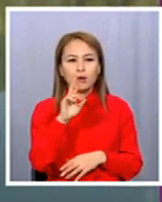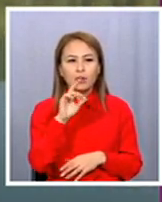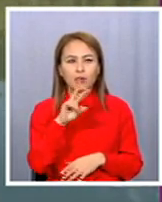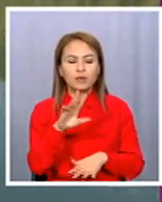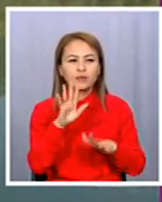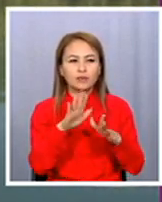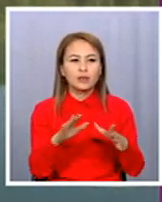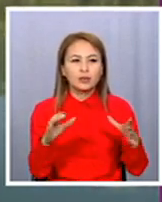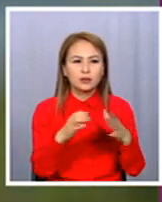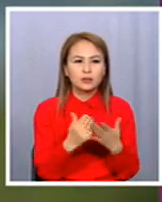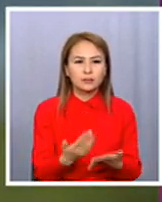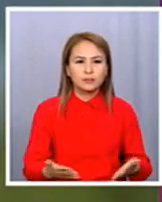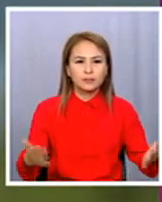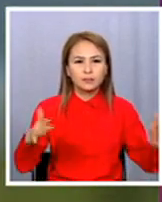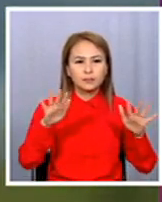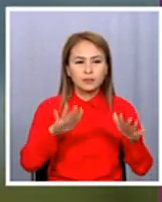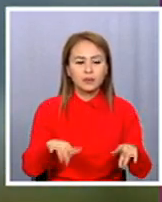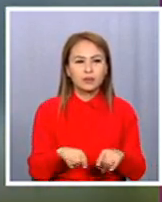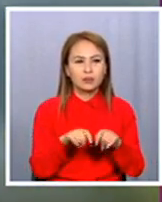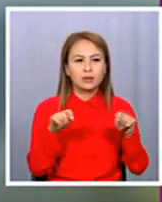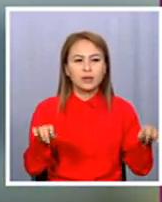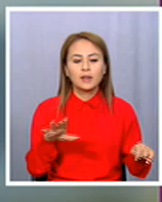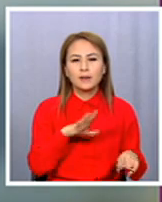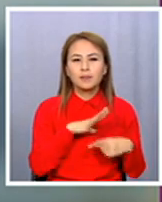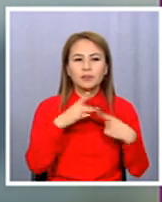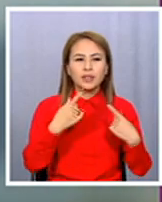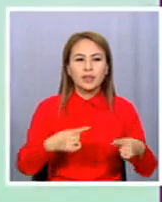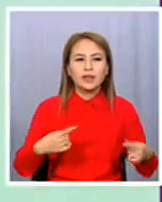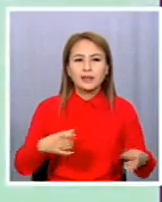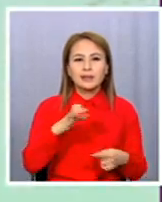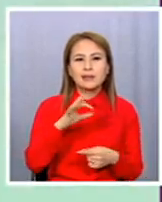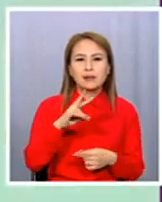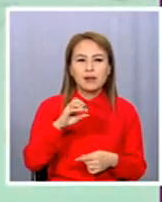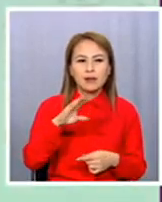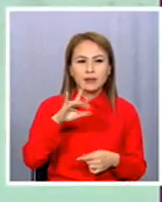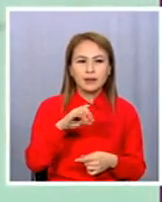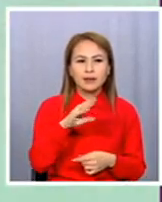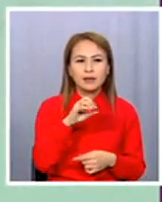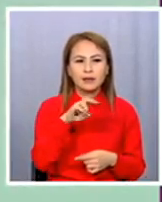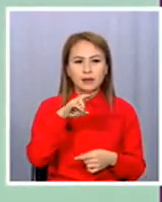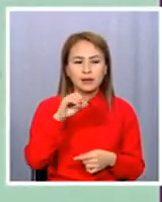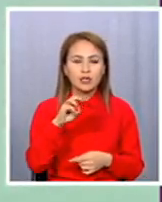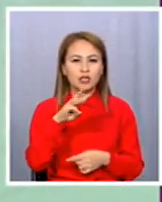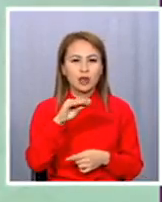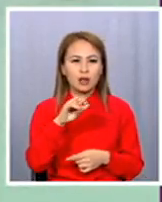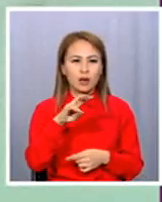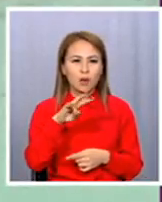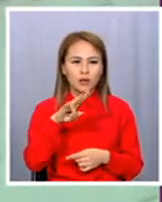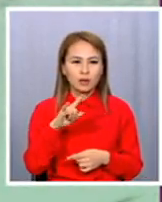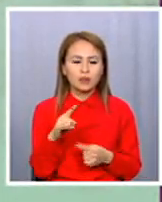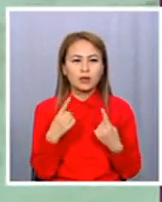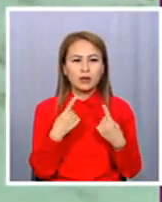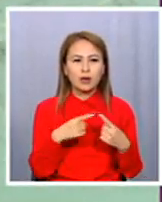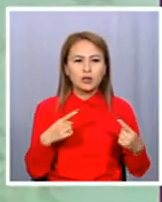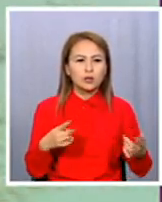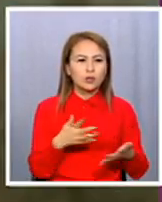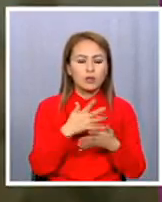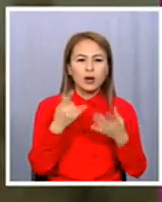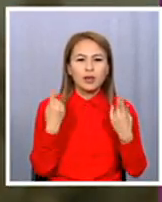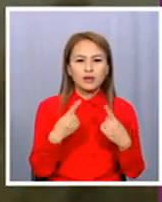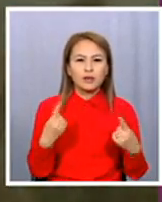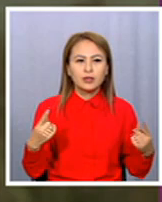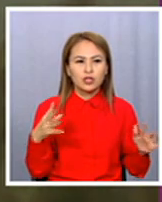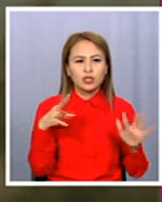қазан шұңқырларда қалыптасқан. Экзогендік көлдерге Сілетті теңіз, Теке, Жалаулы, Қызылғақ, Үлкен Қарой, тағы басқалар